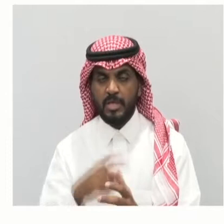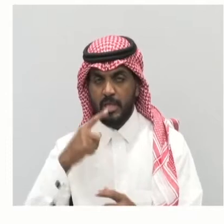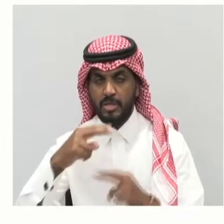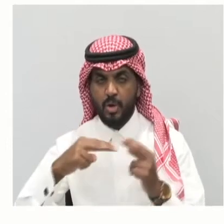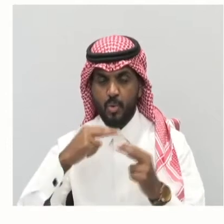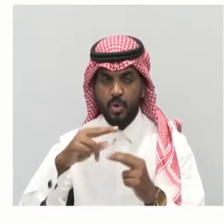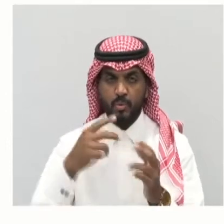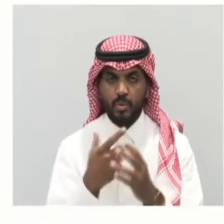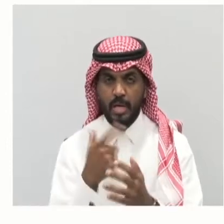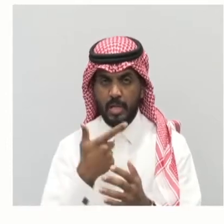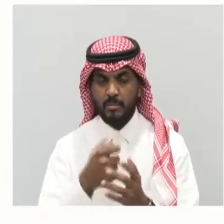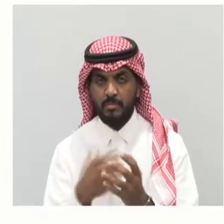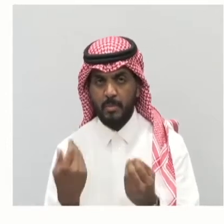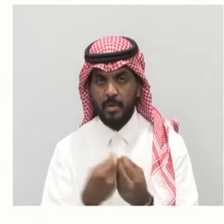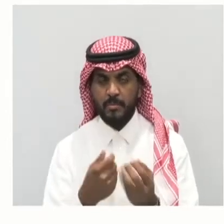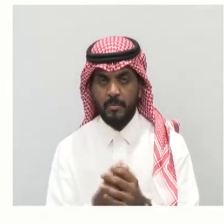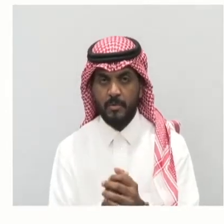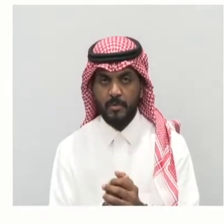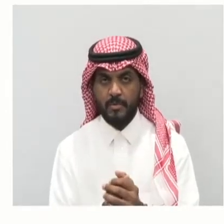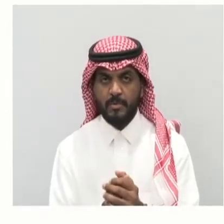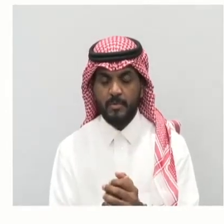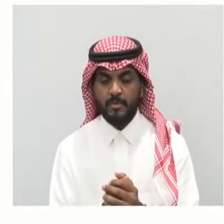يتشاورون، أحسنتم. فيما،